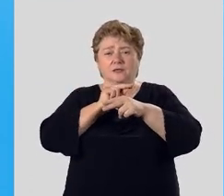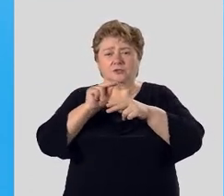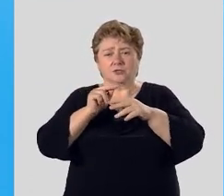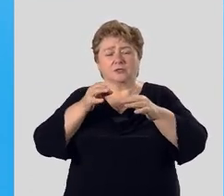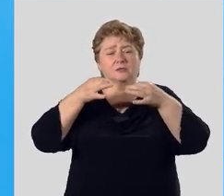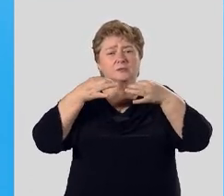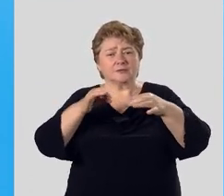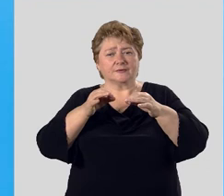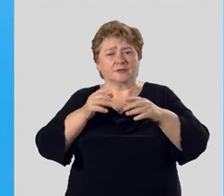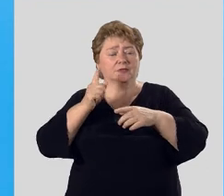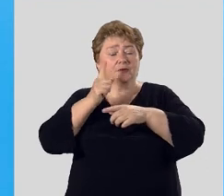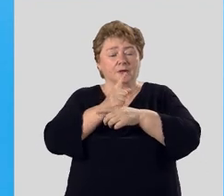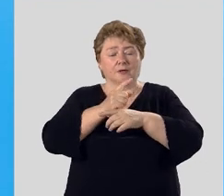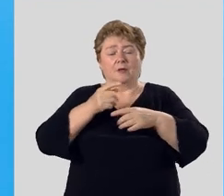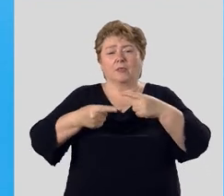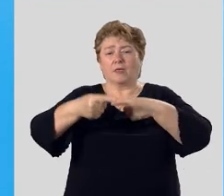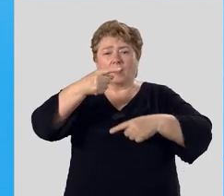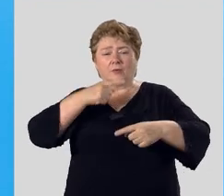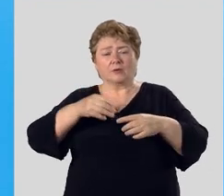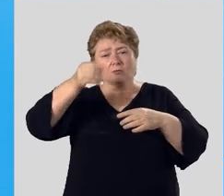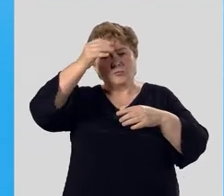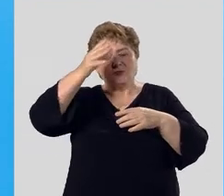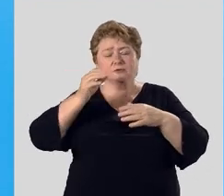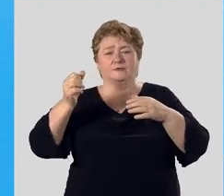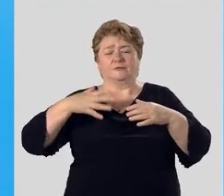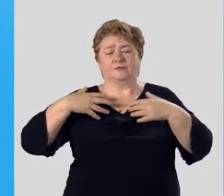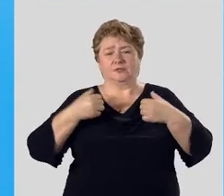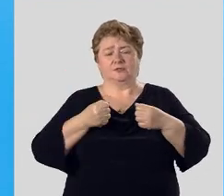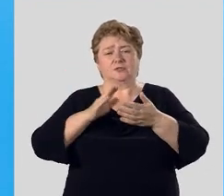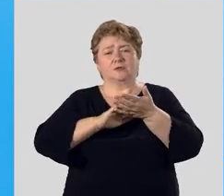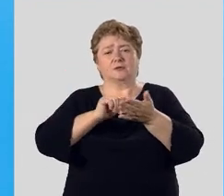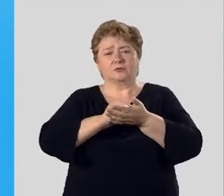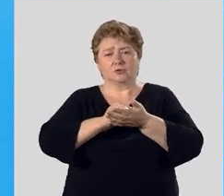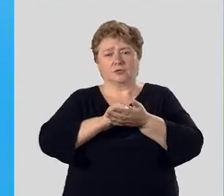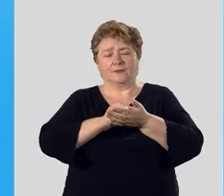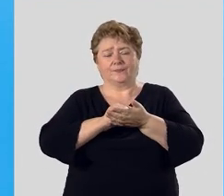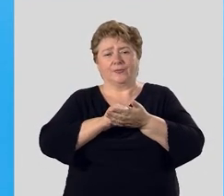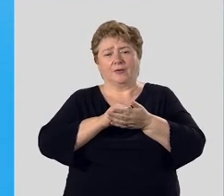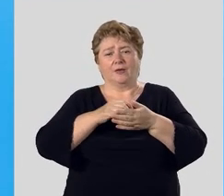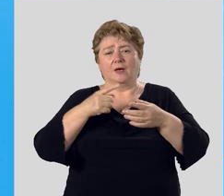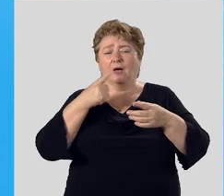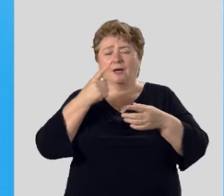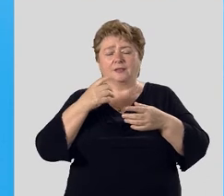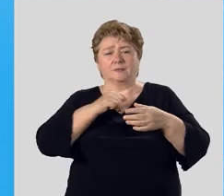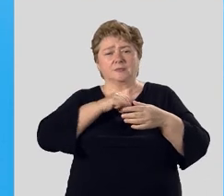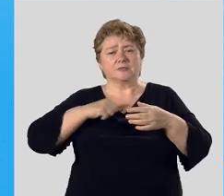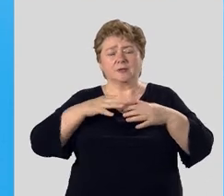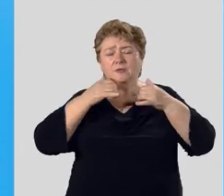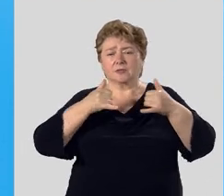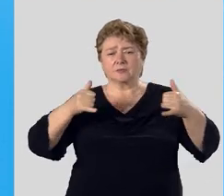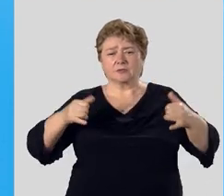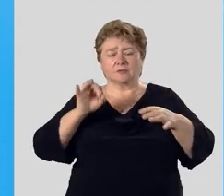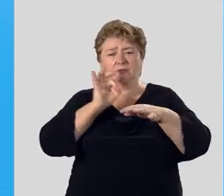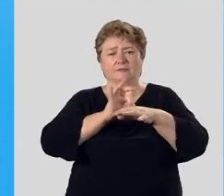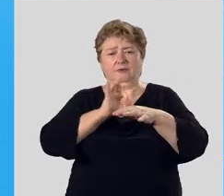лечение позволяет предотвратить необратимые умственные и физические нарушения. Одним из самых